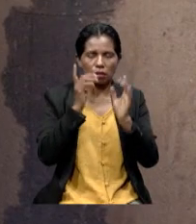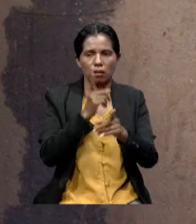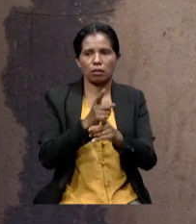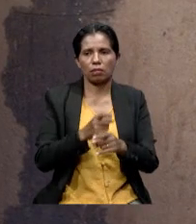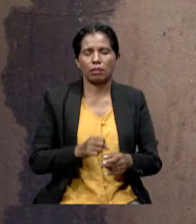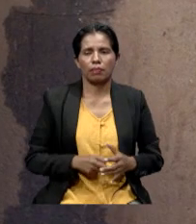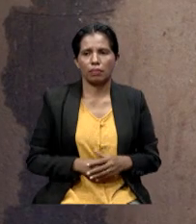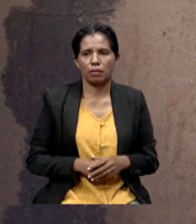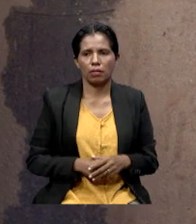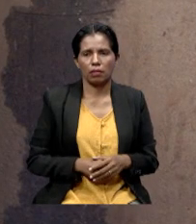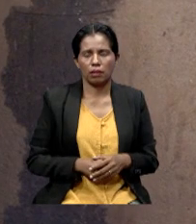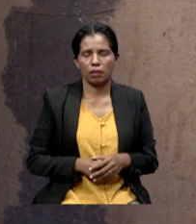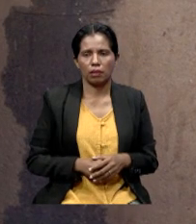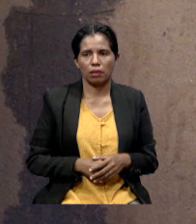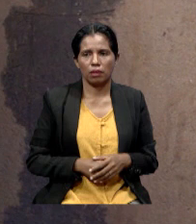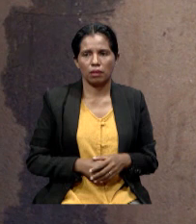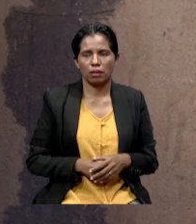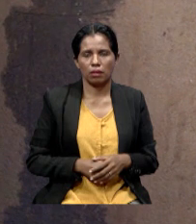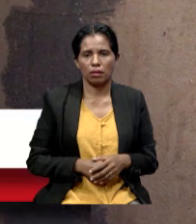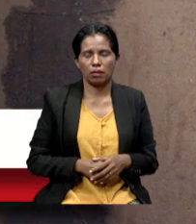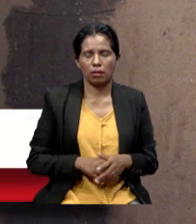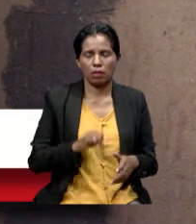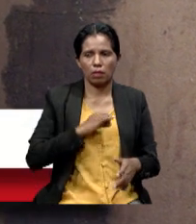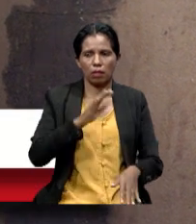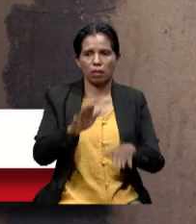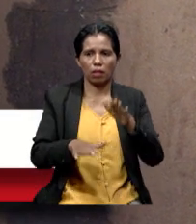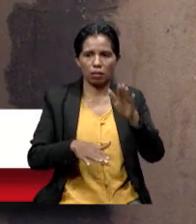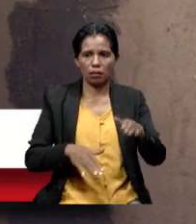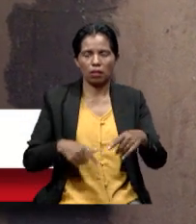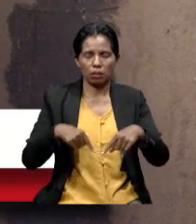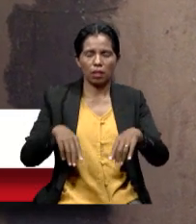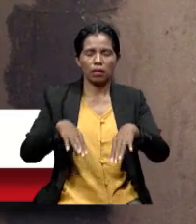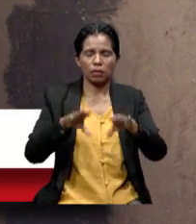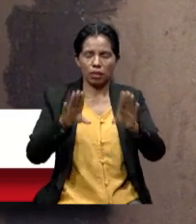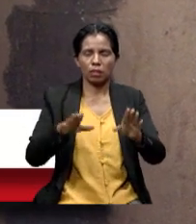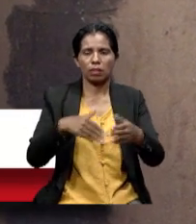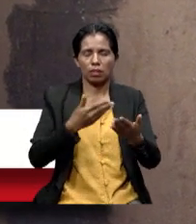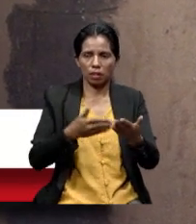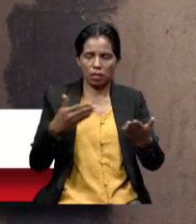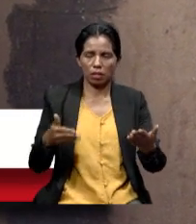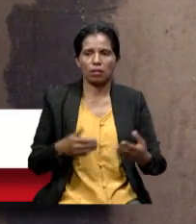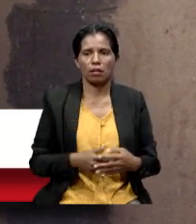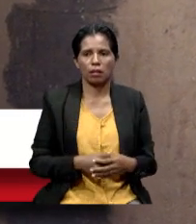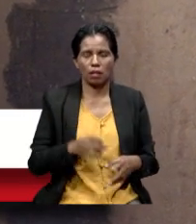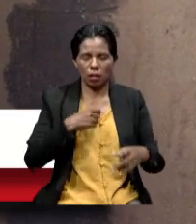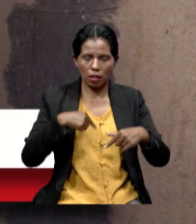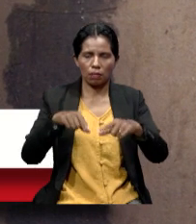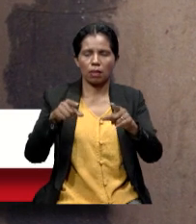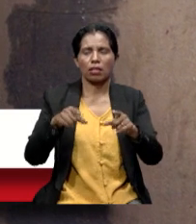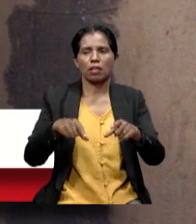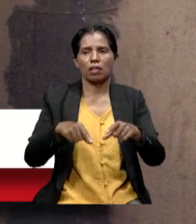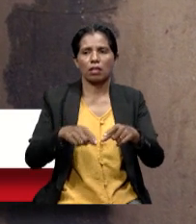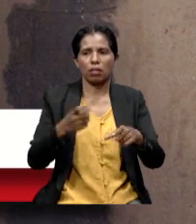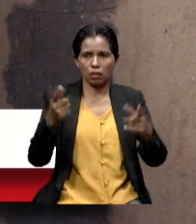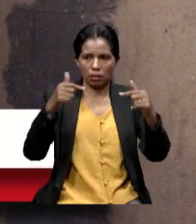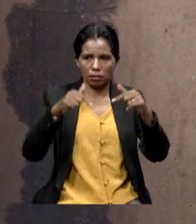habir asa laut bangsa fulin eleva wan ruma iha, ausai tebamos, ting